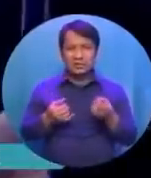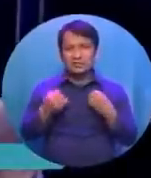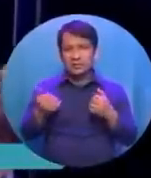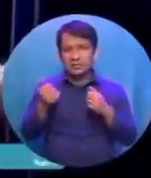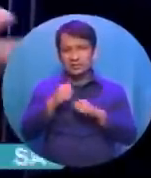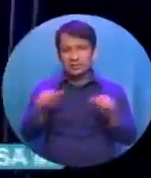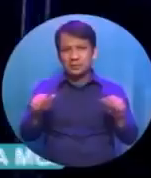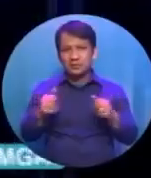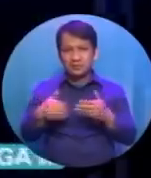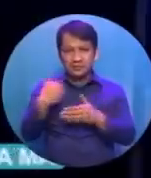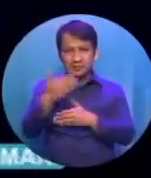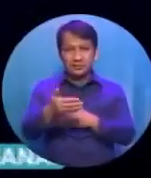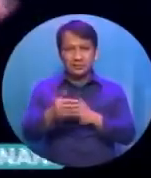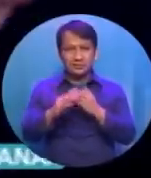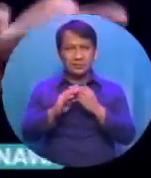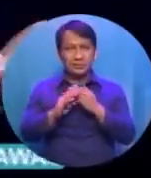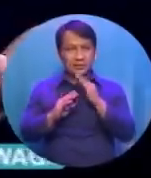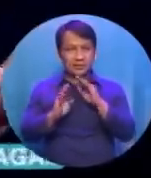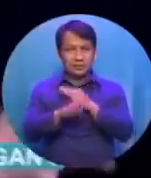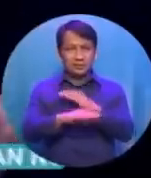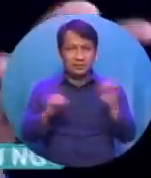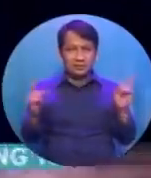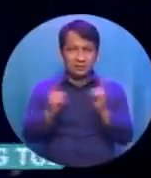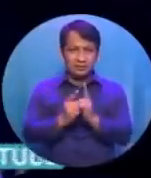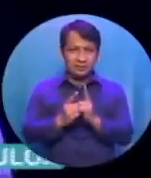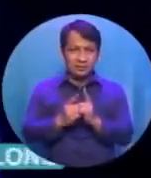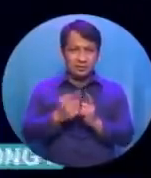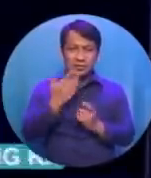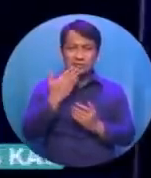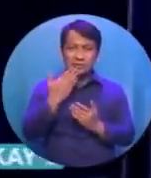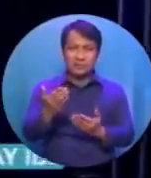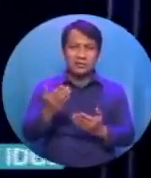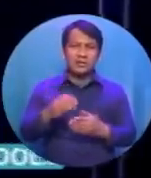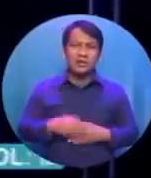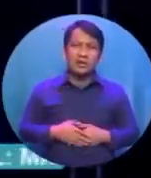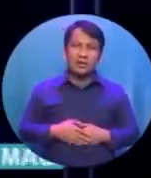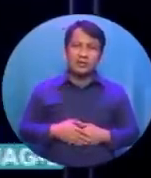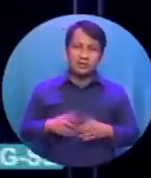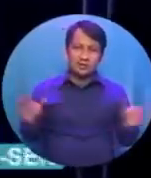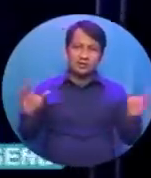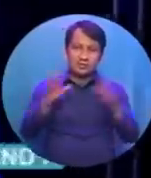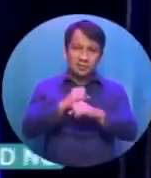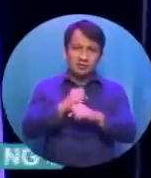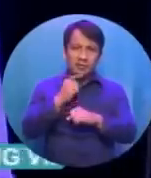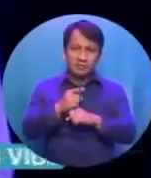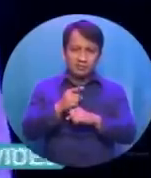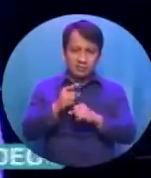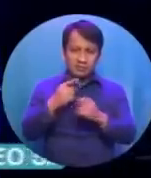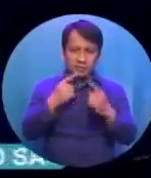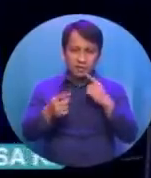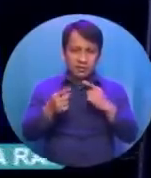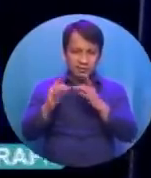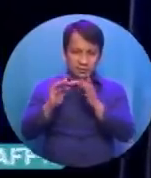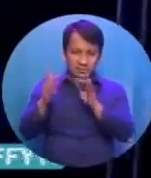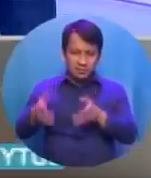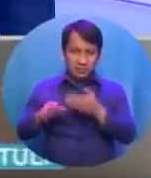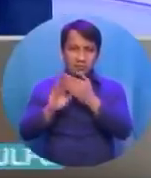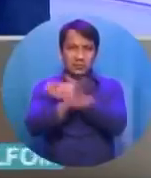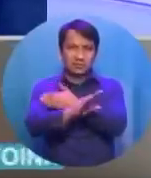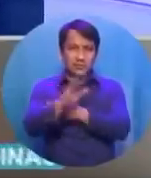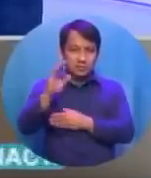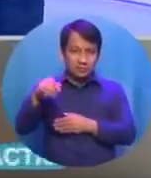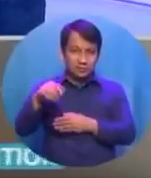anyway, bawi-bawi na lang, idol. Magkikita na sila. Salamat sa inyo. Anyway, ito po yung sabi ng ating mga netizen. Back to you dyan sa